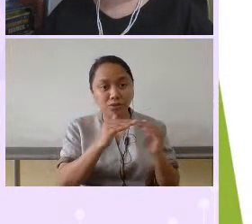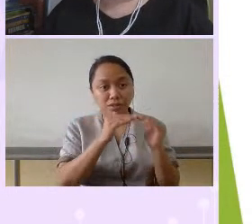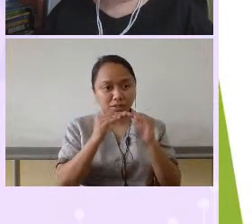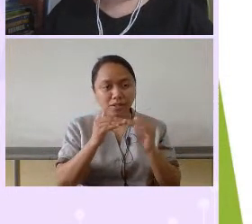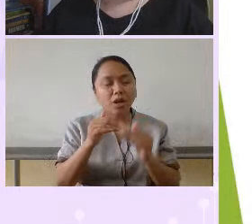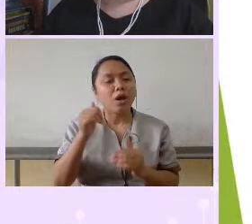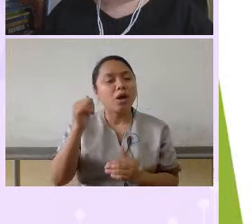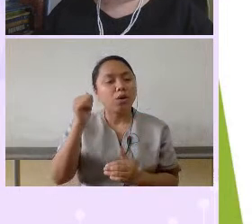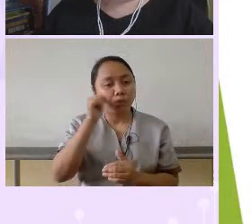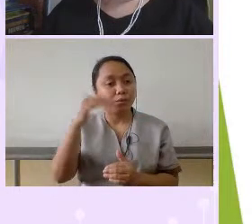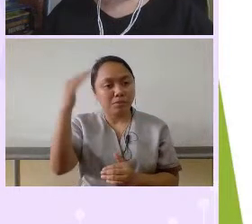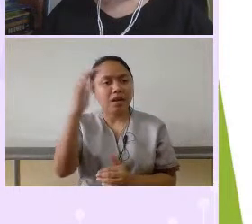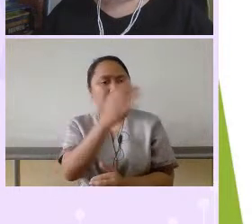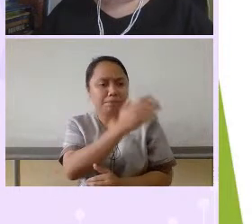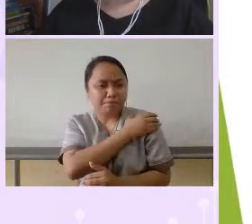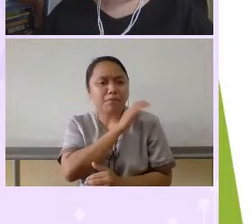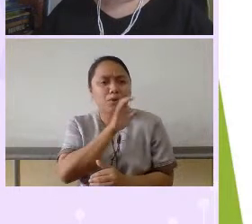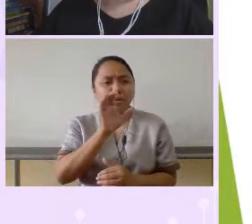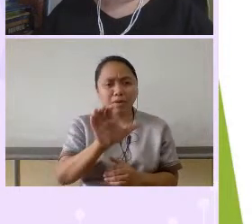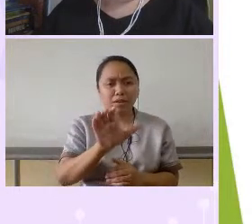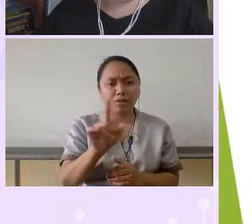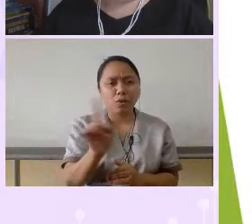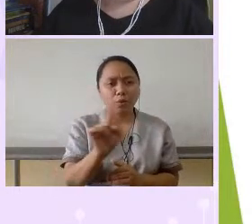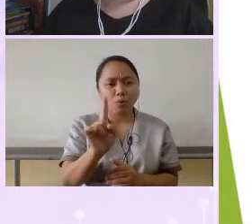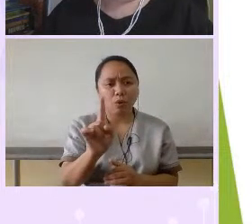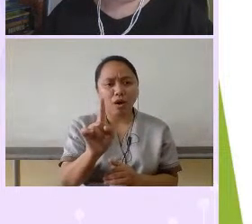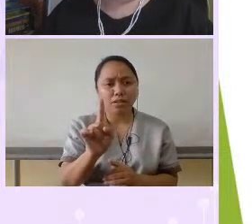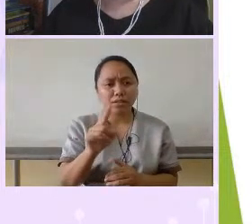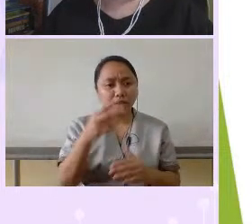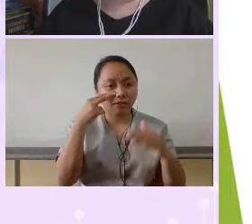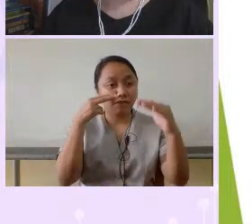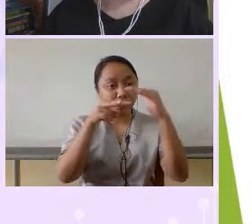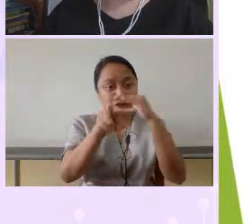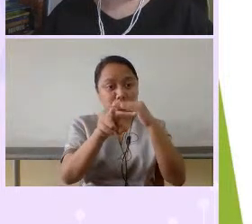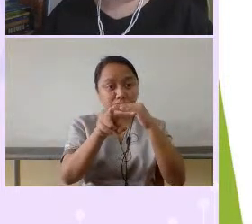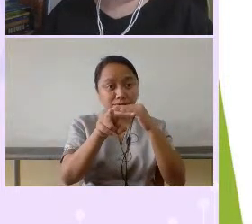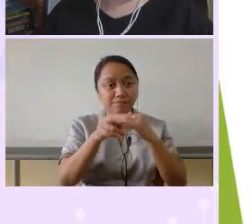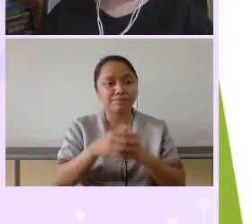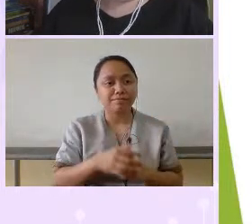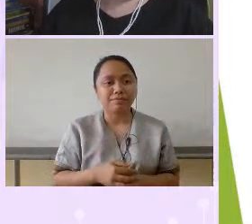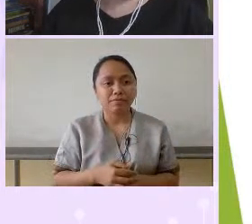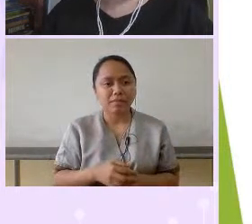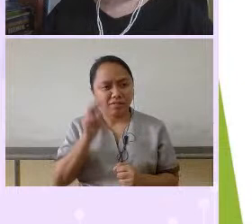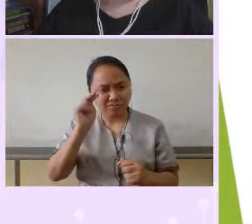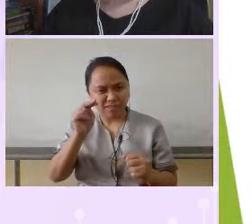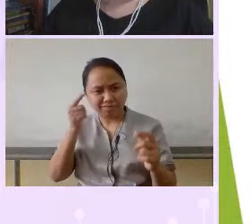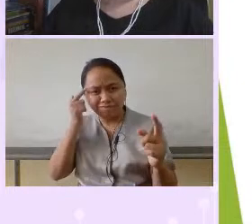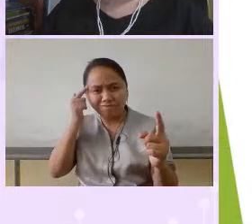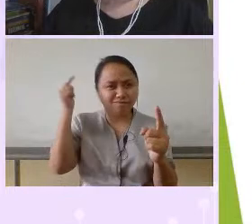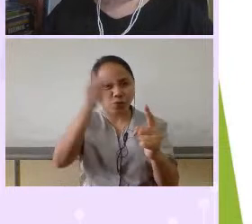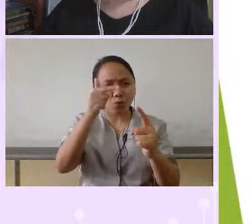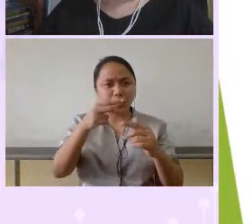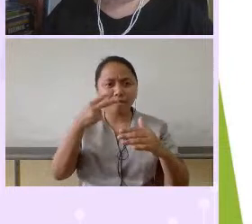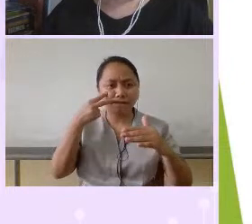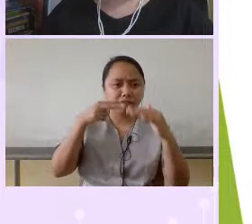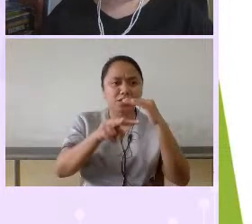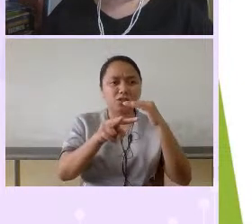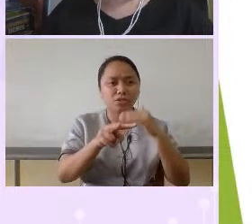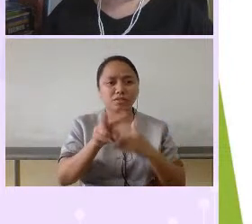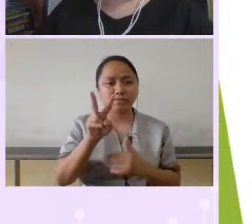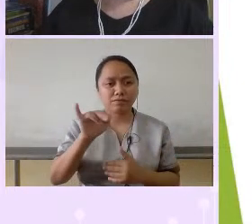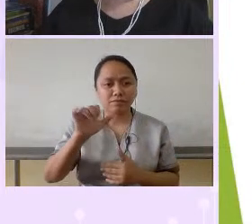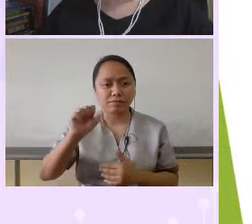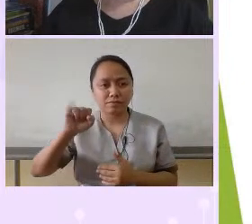empowerment. So, ano po ba ang ating vision or yung ambition natin? Ating vision is to have